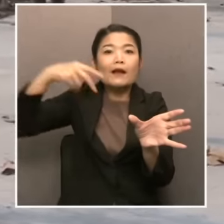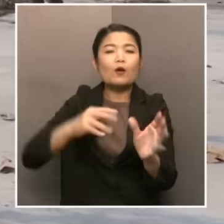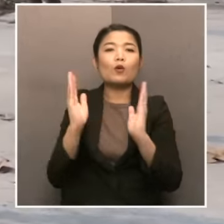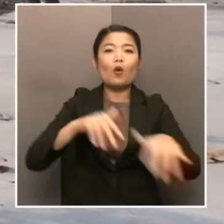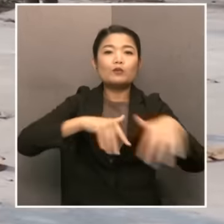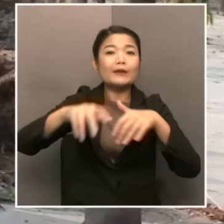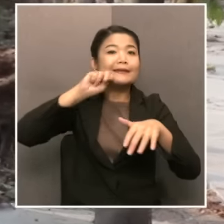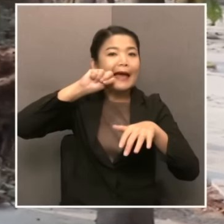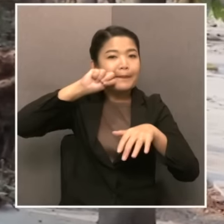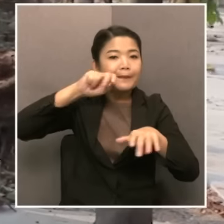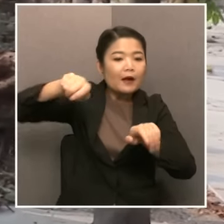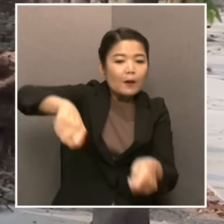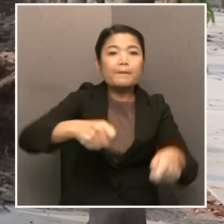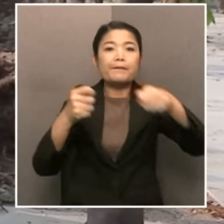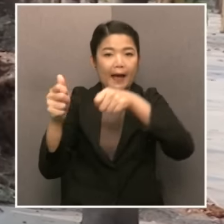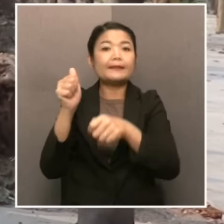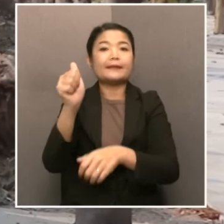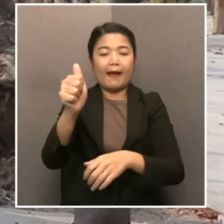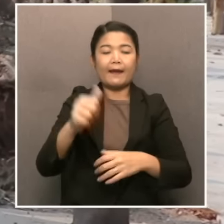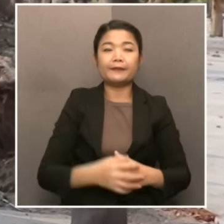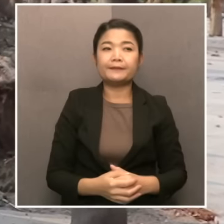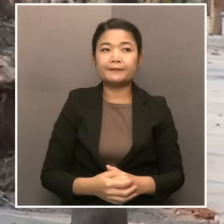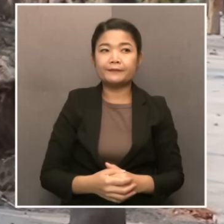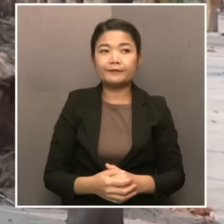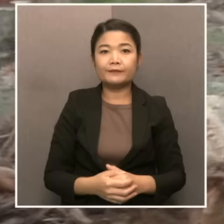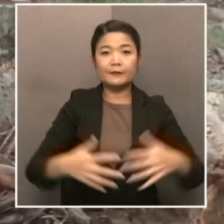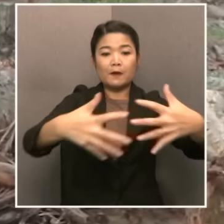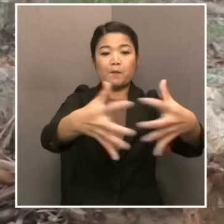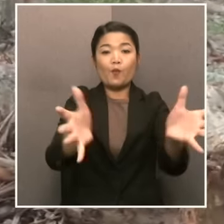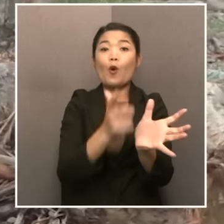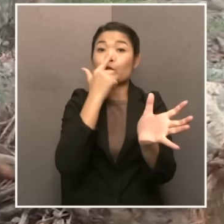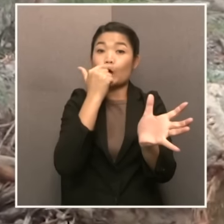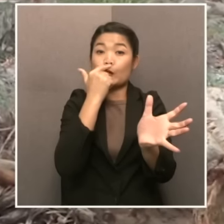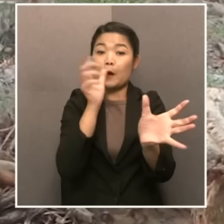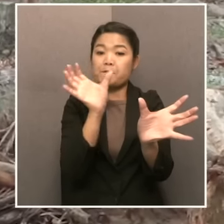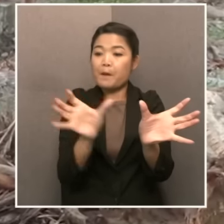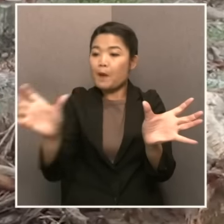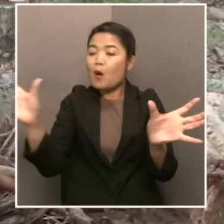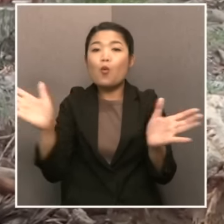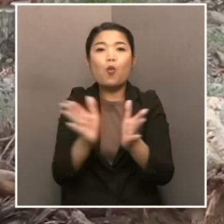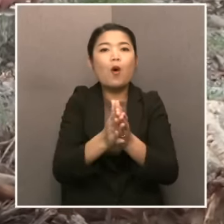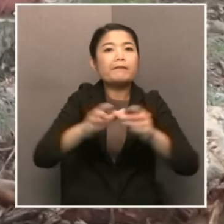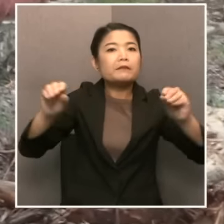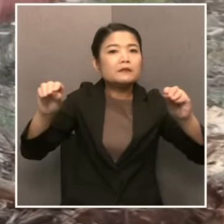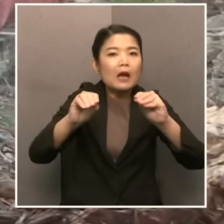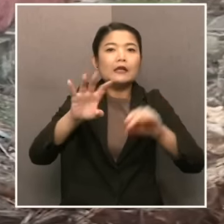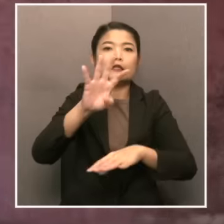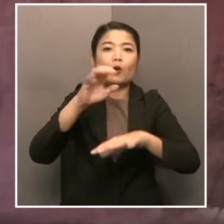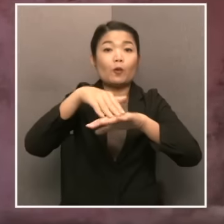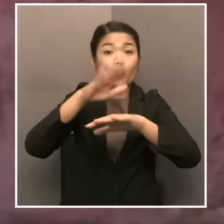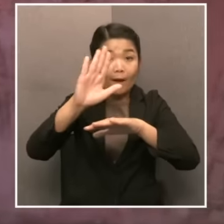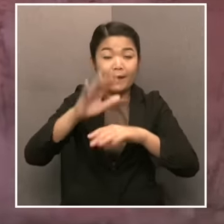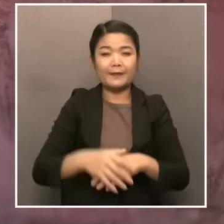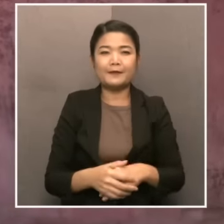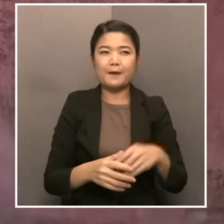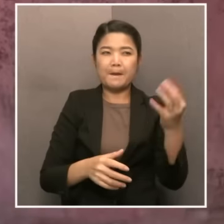ช้น้ำตรงนี้ได้ยามขาดแคลนนะคะนี่เป็นองค์แดงขนาดใหญ่กว่า400ใบค่ะถูกนำมาตั้งเป็นกำแพงรอบวัดโพทอง